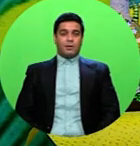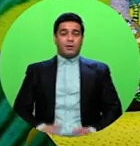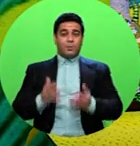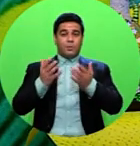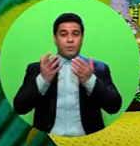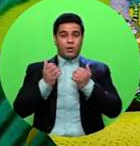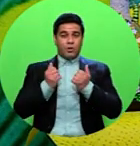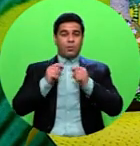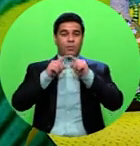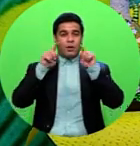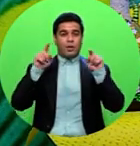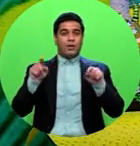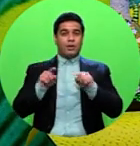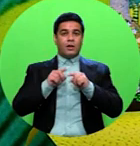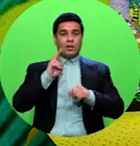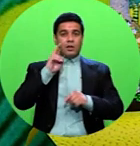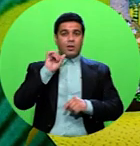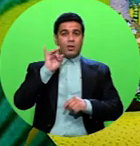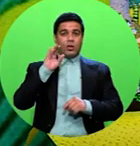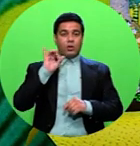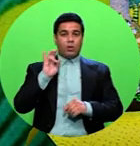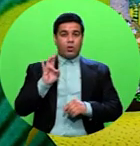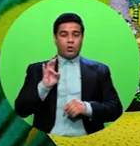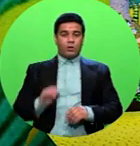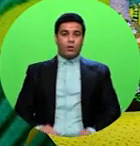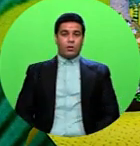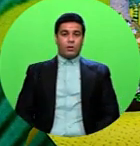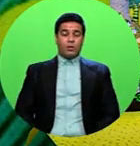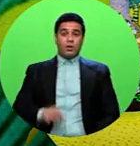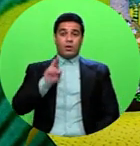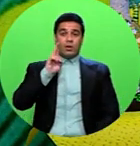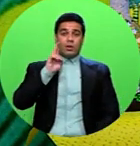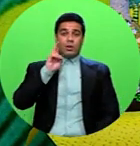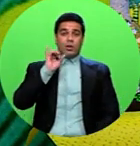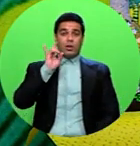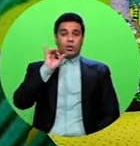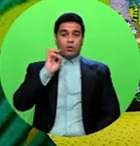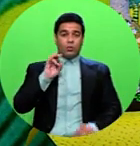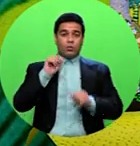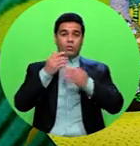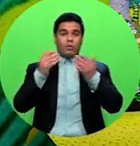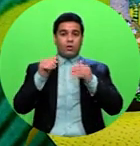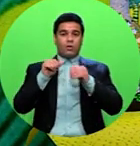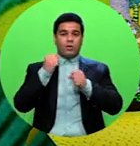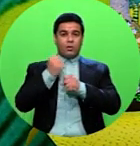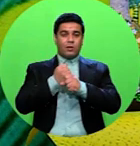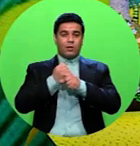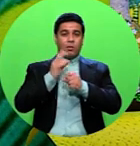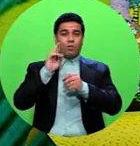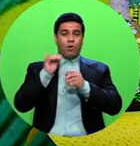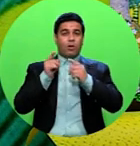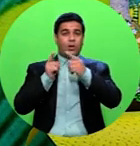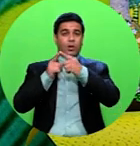Берем картон. Вы можете картон оформить по